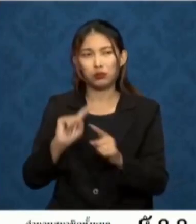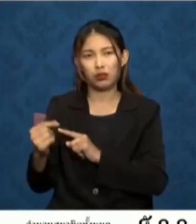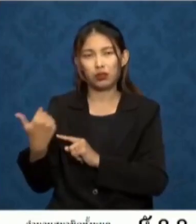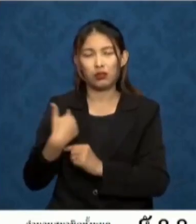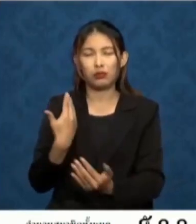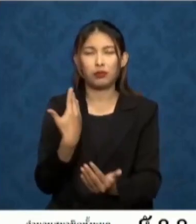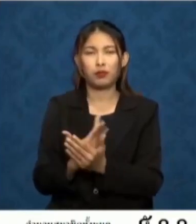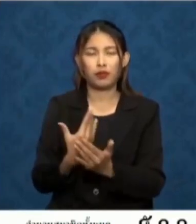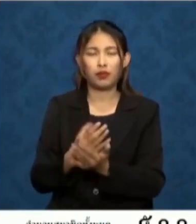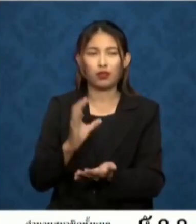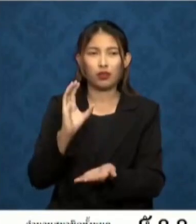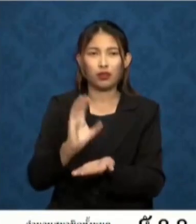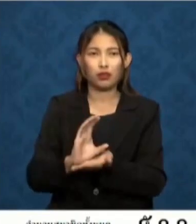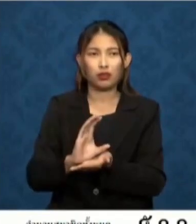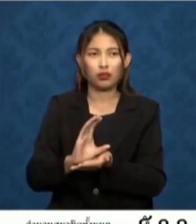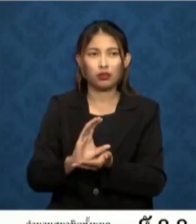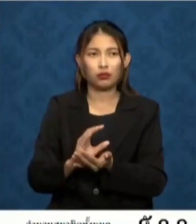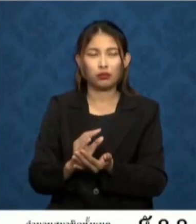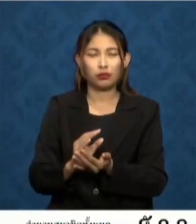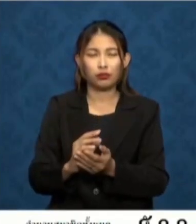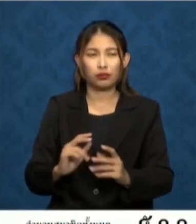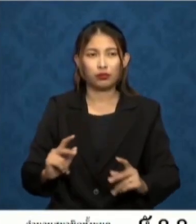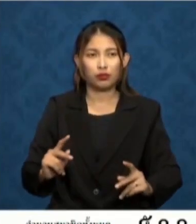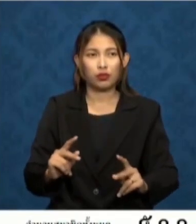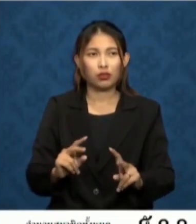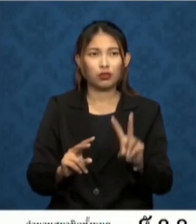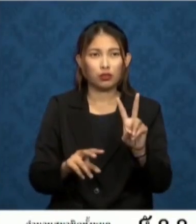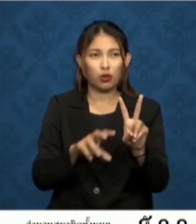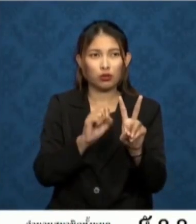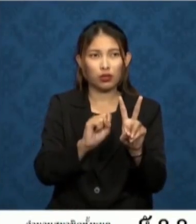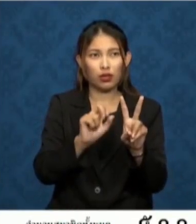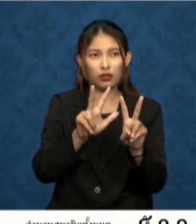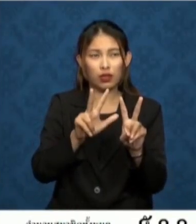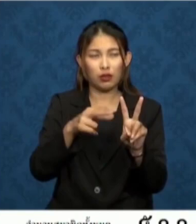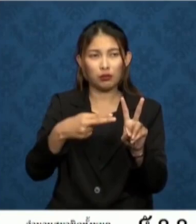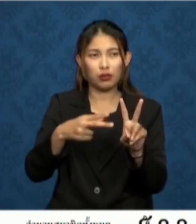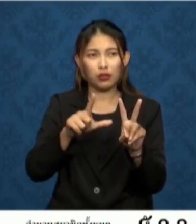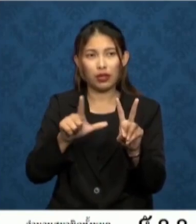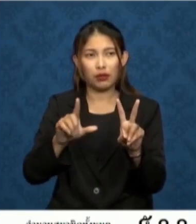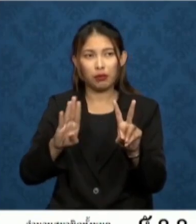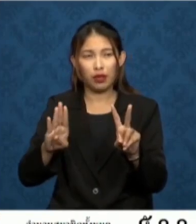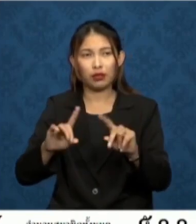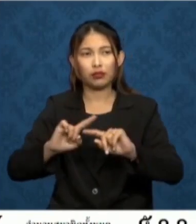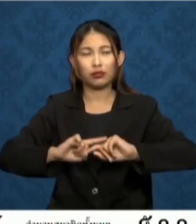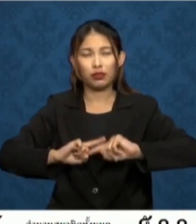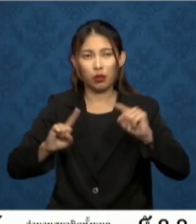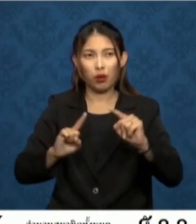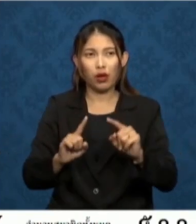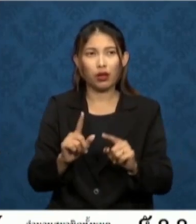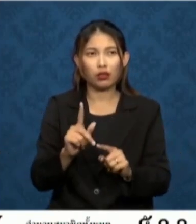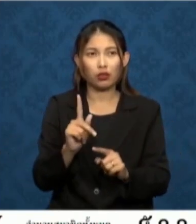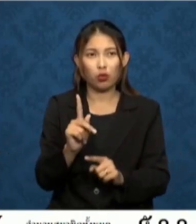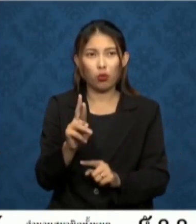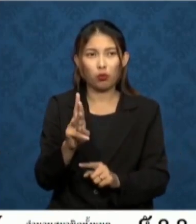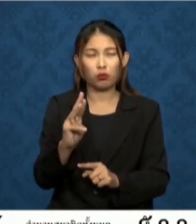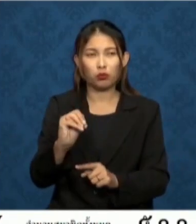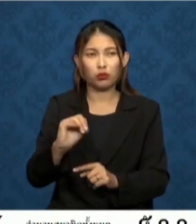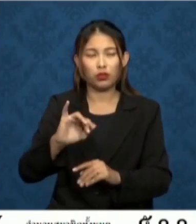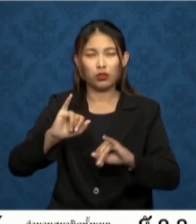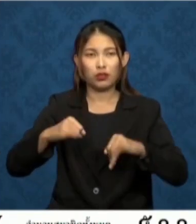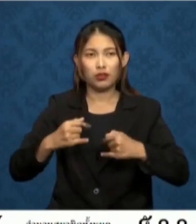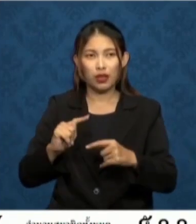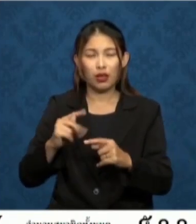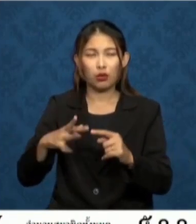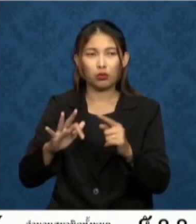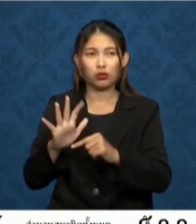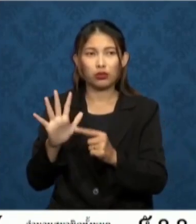ณของกระทรวงคมนาคมอยู่ที่ 230,000 ล้านบาทแต่กรมเจ้าท่าได้รับจัดสรรงบประมาณเพียง 4,300 ล้านบ